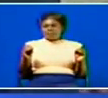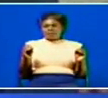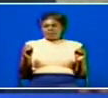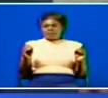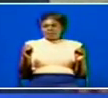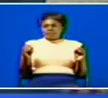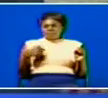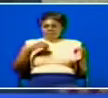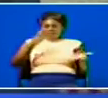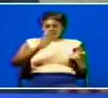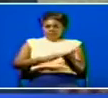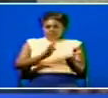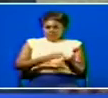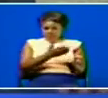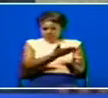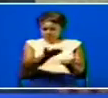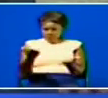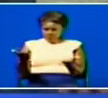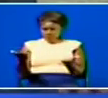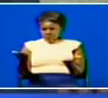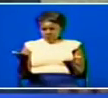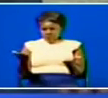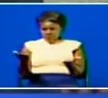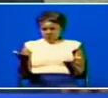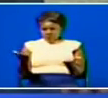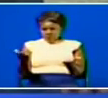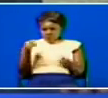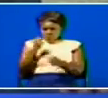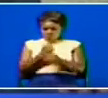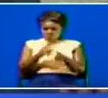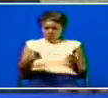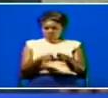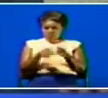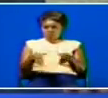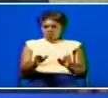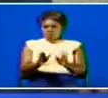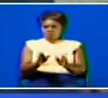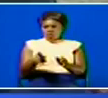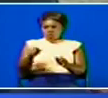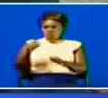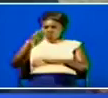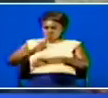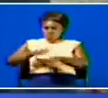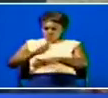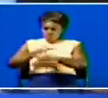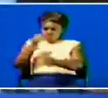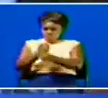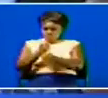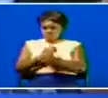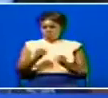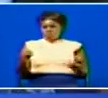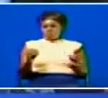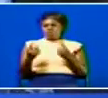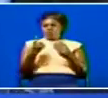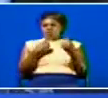And I suggest to you that in doing so, you are not doing anybody any favors. Ni